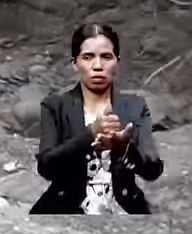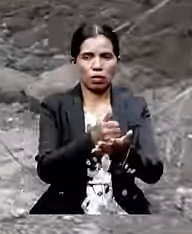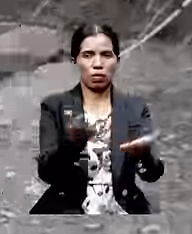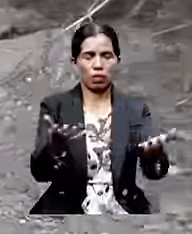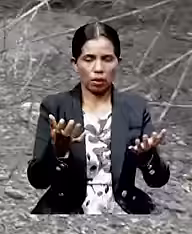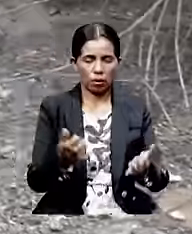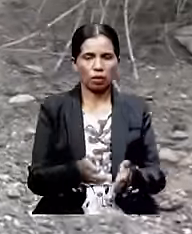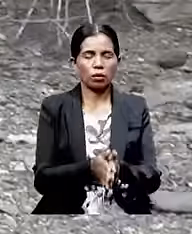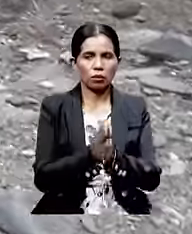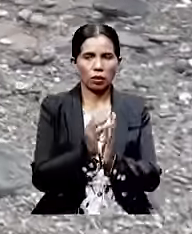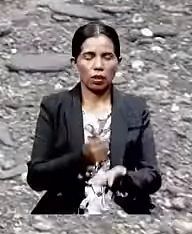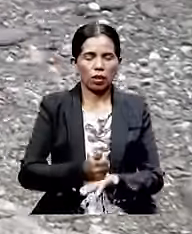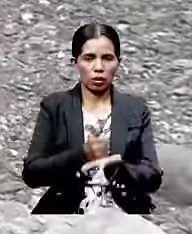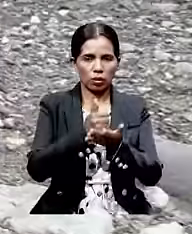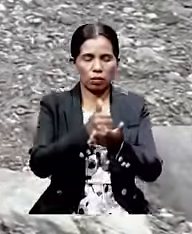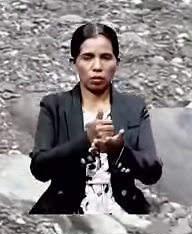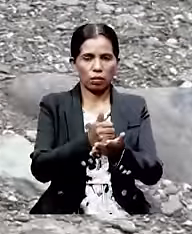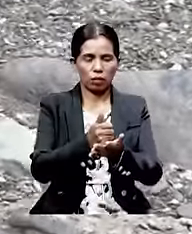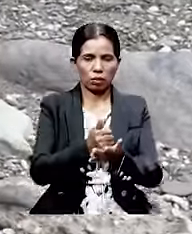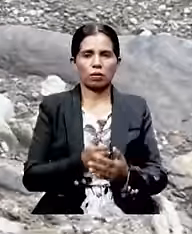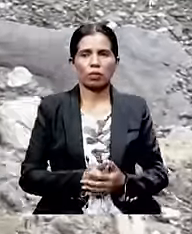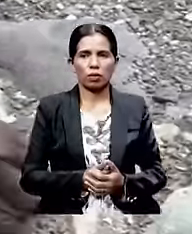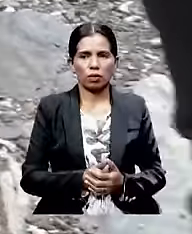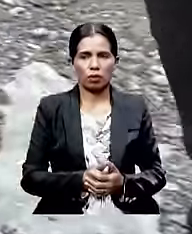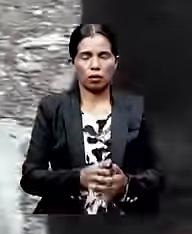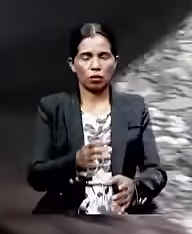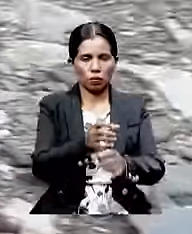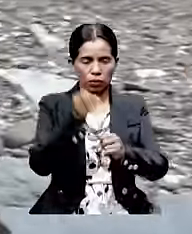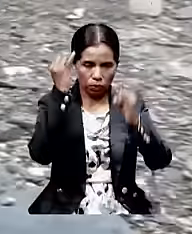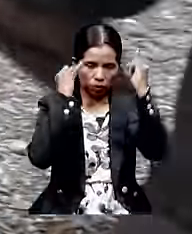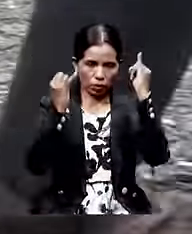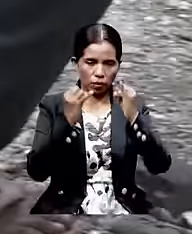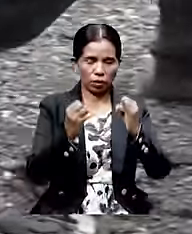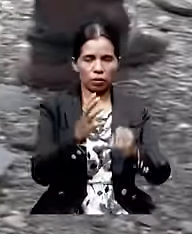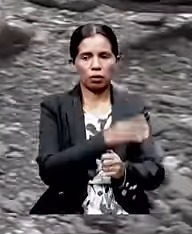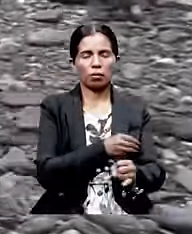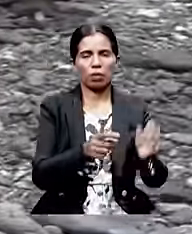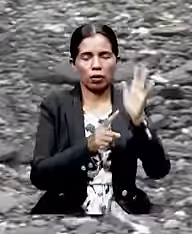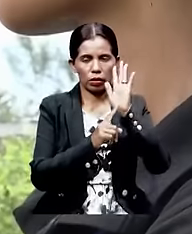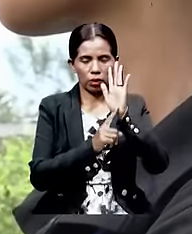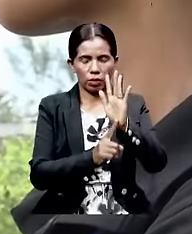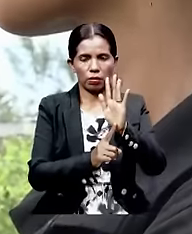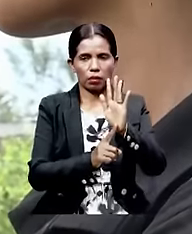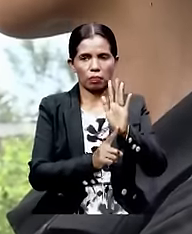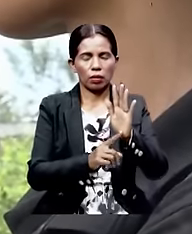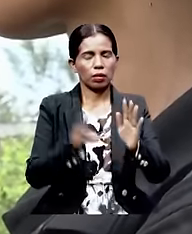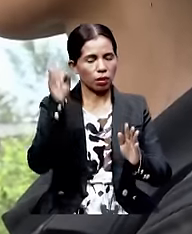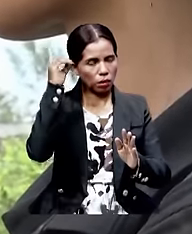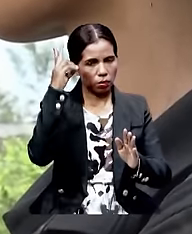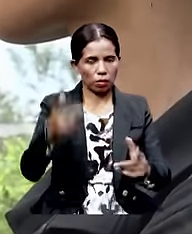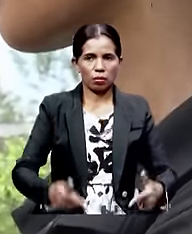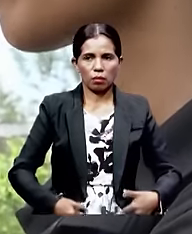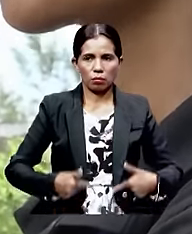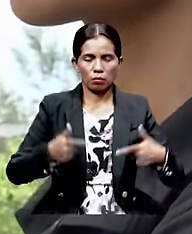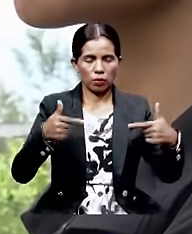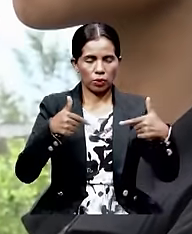hakarak husu azura ta usi maun sira be fat informasi ne hakar bhakli ali utamba man minus ne moris ni la heta lukrubo tri ba ni moris